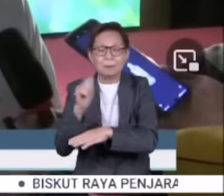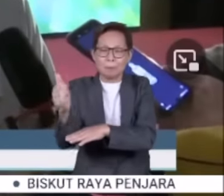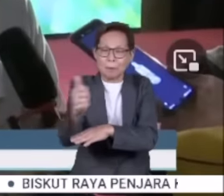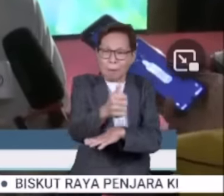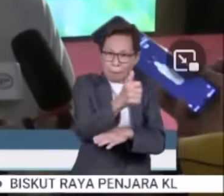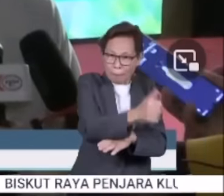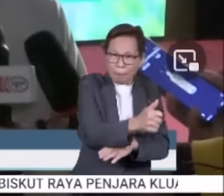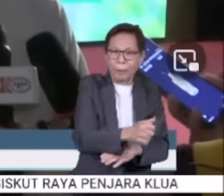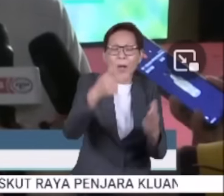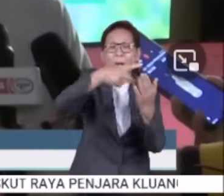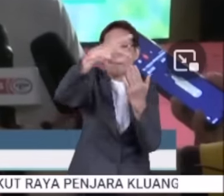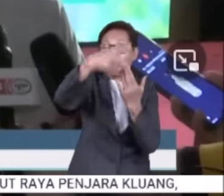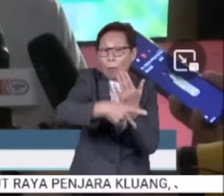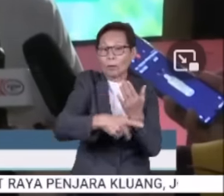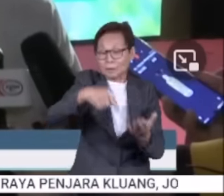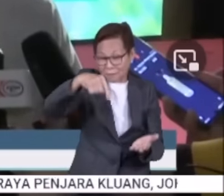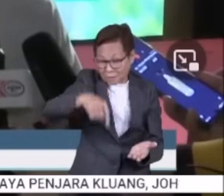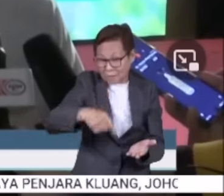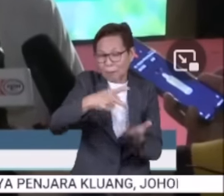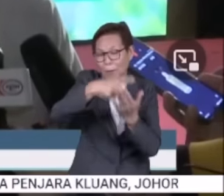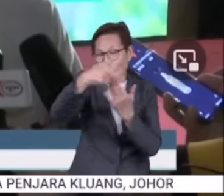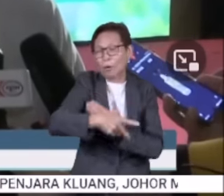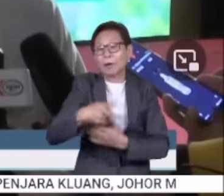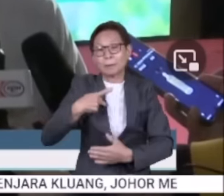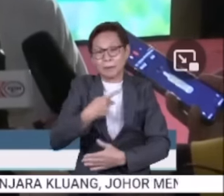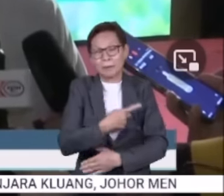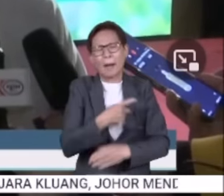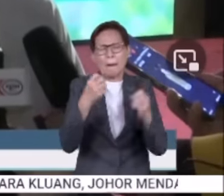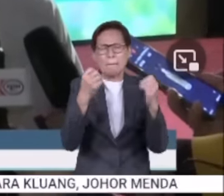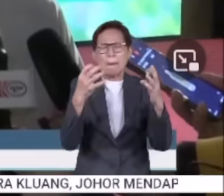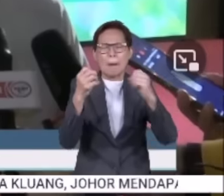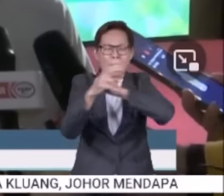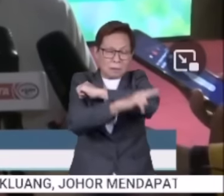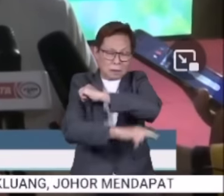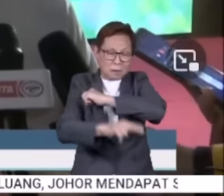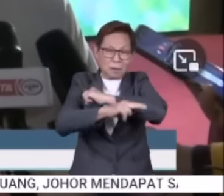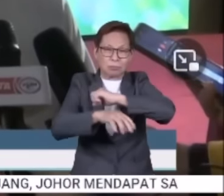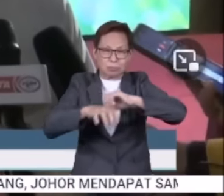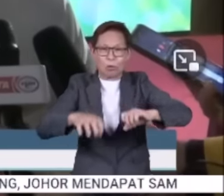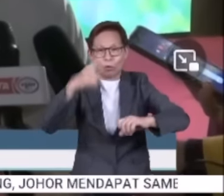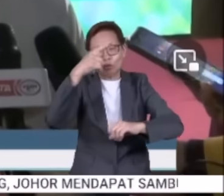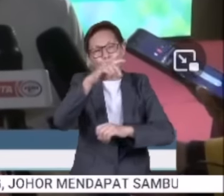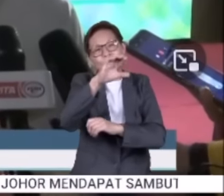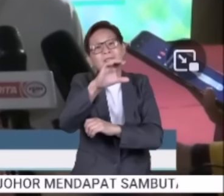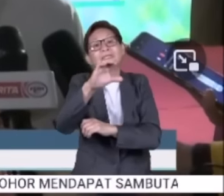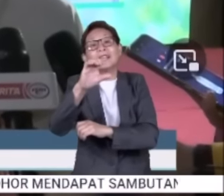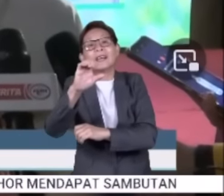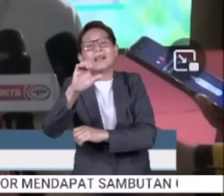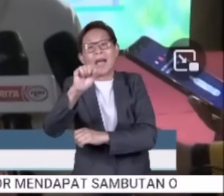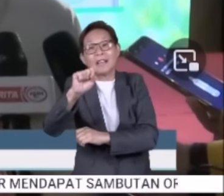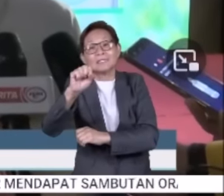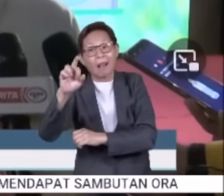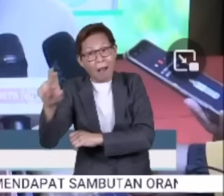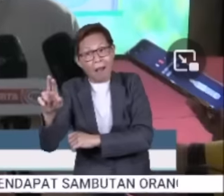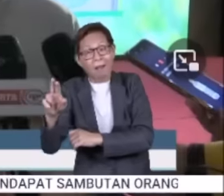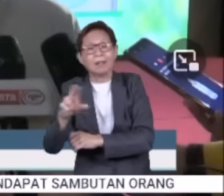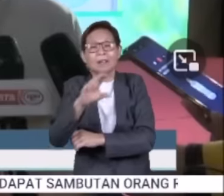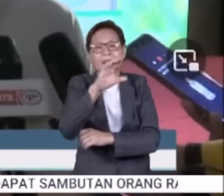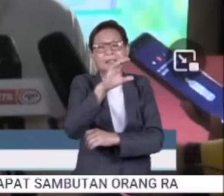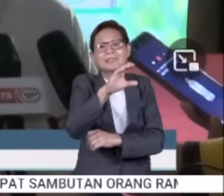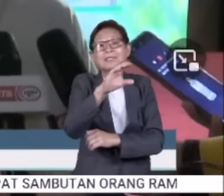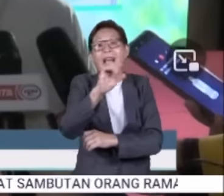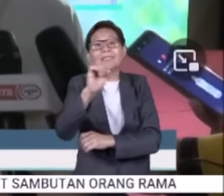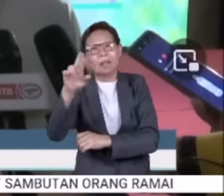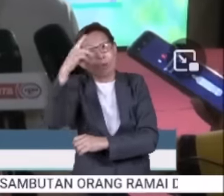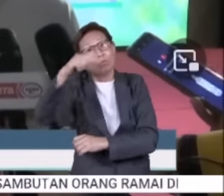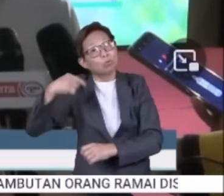Ini adalah satu program kita di kebanyakan negeri untuk corporate social responsibility bagi pihak